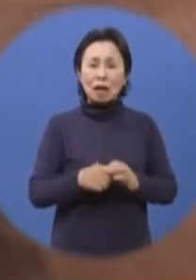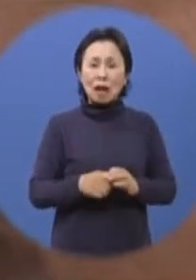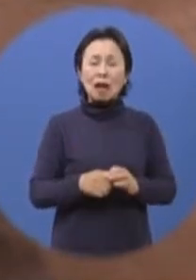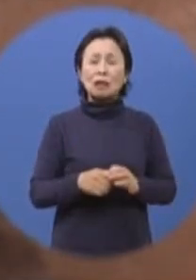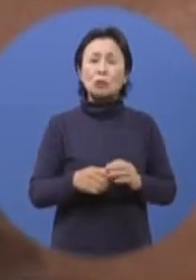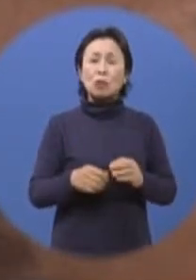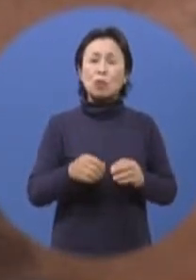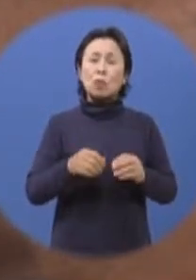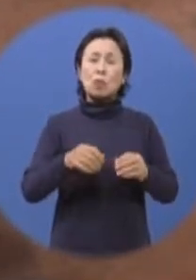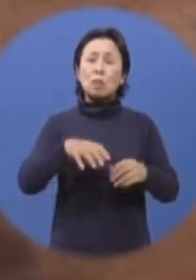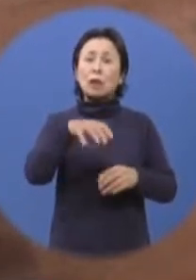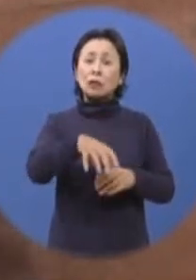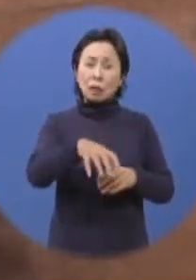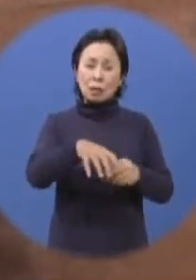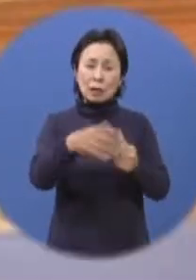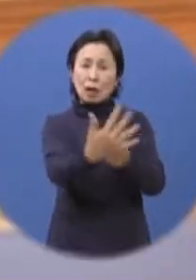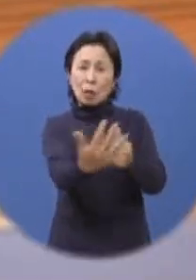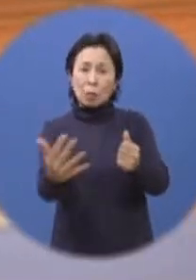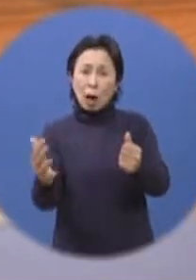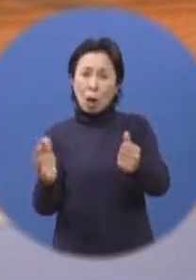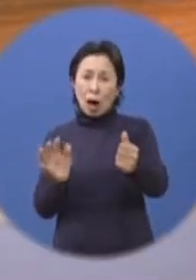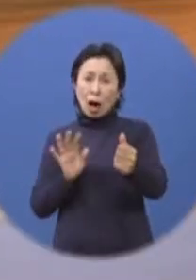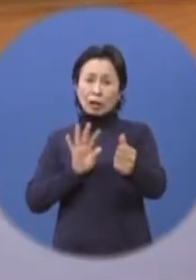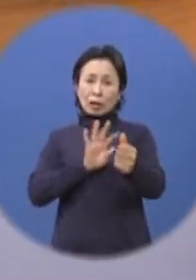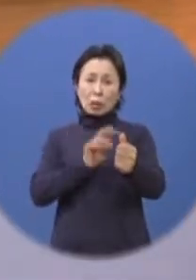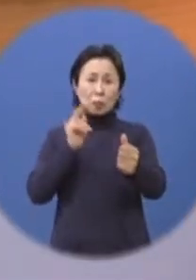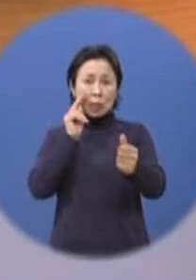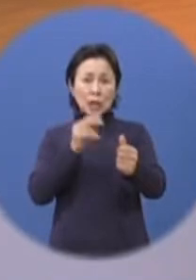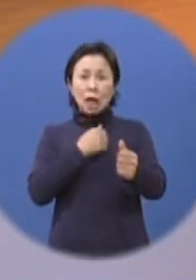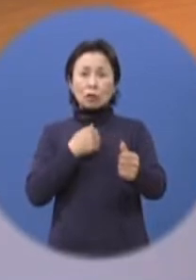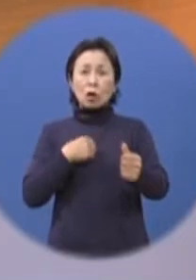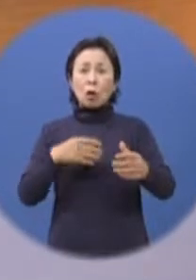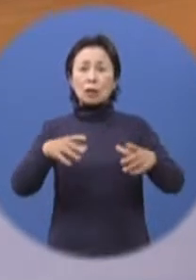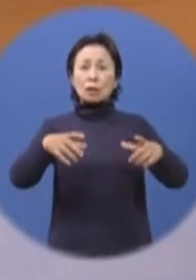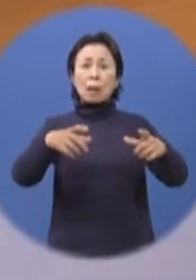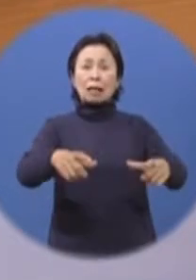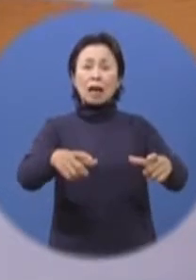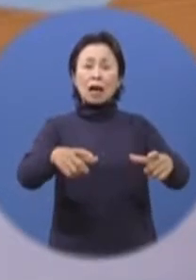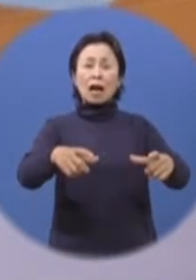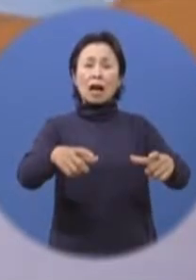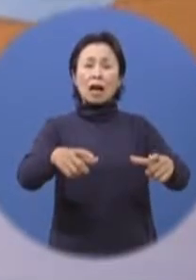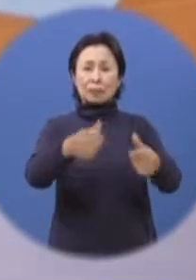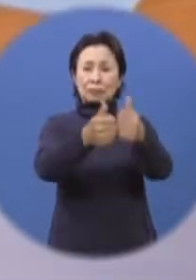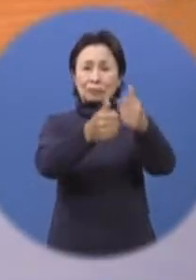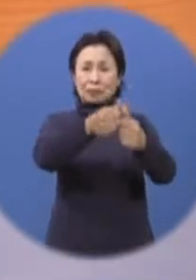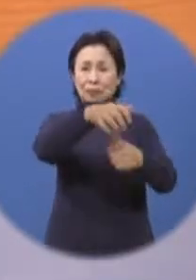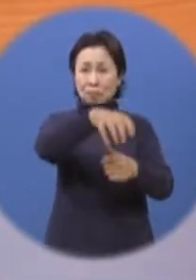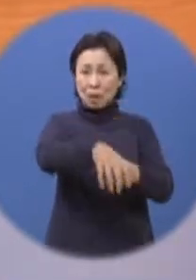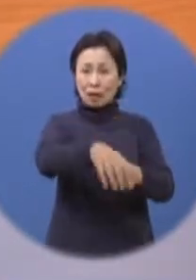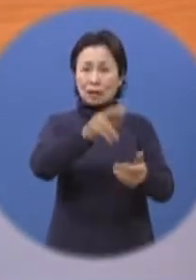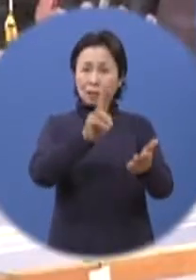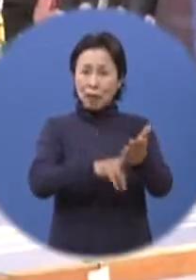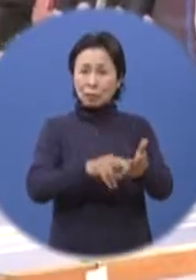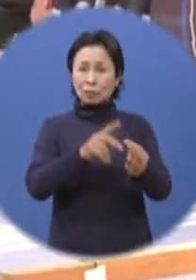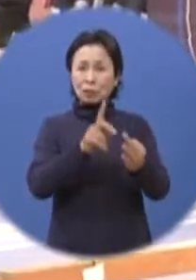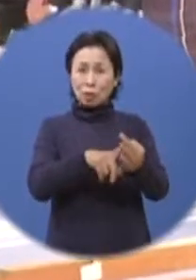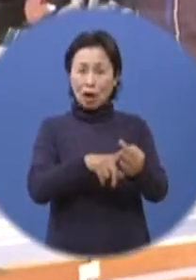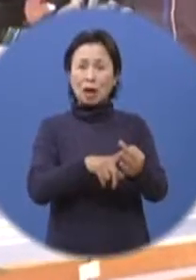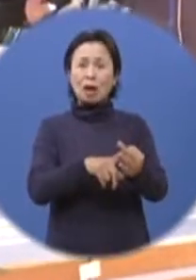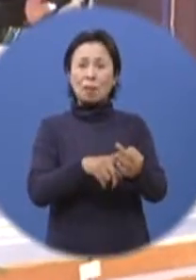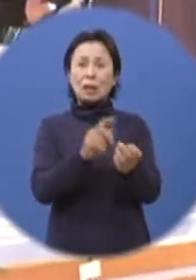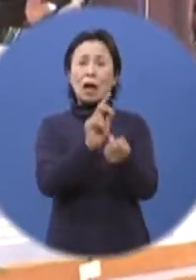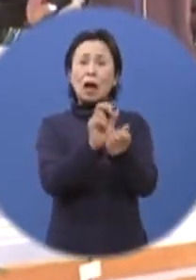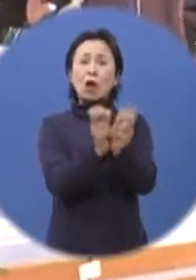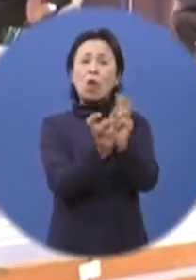真ん中持っていたはいいなぁと思うんですねねううううううっそりゃロボット前をこうニックネームで書いてあるんです